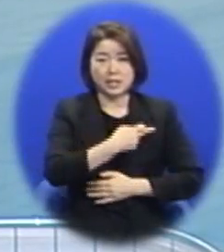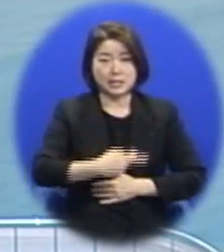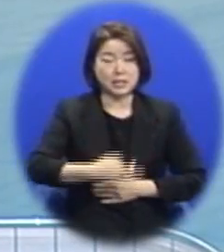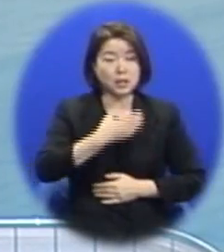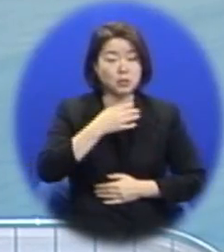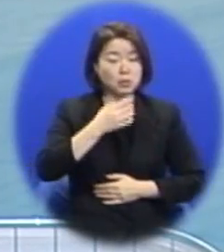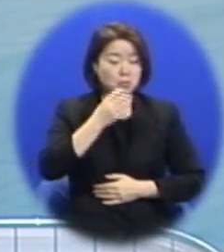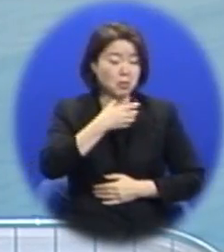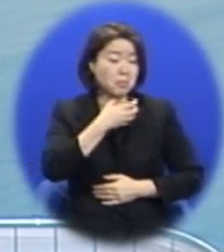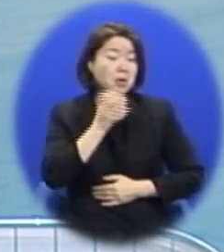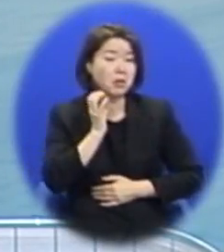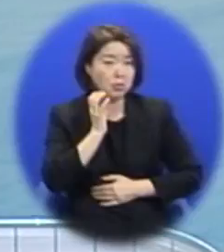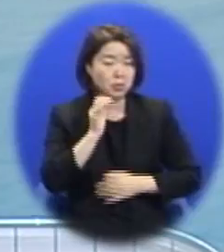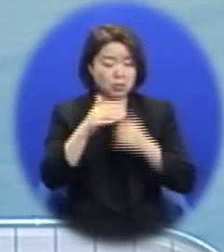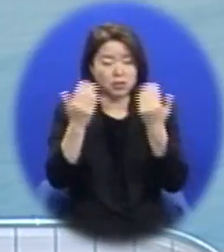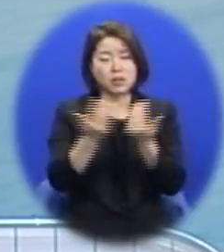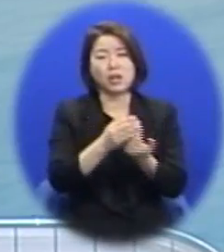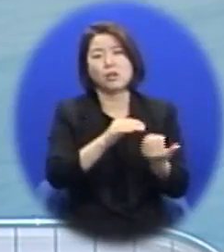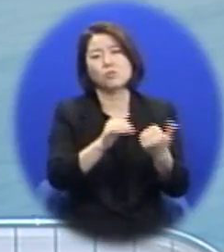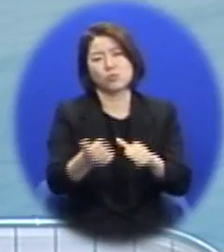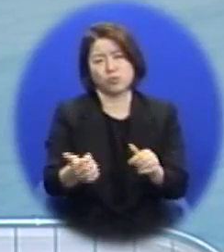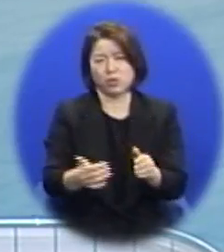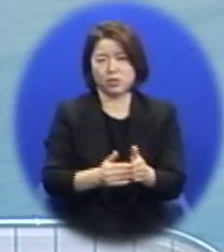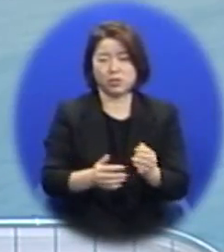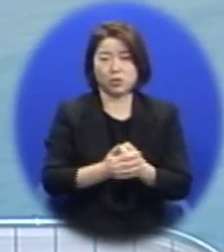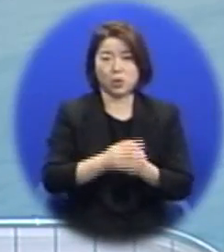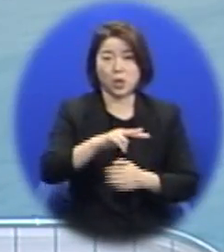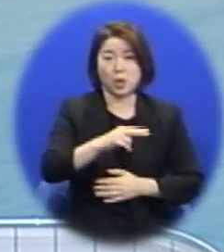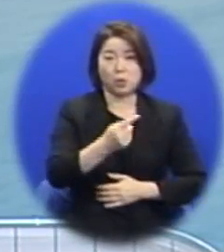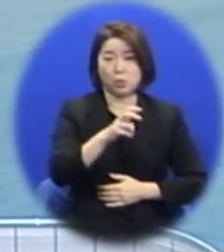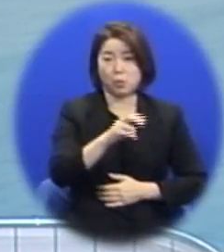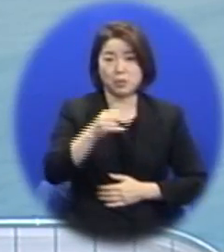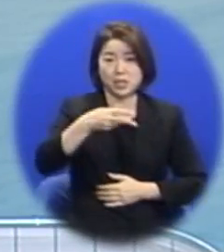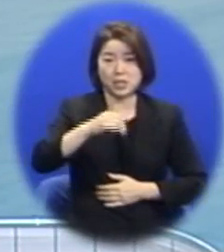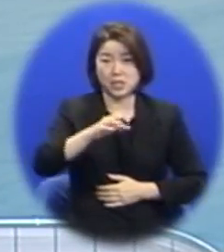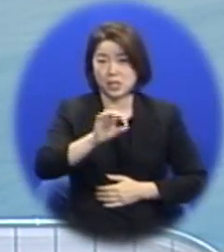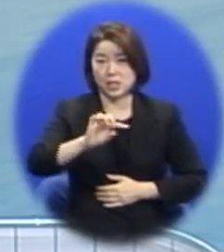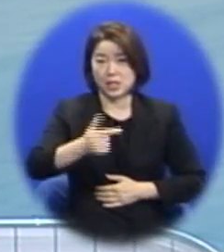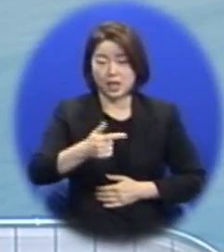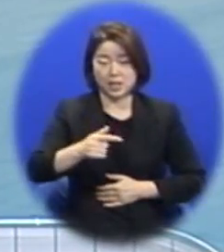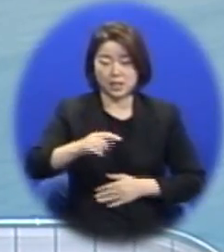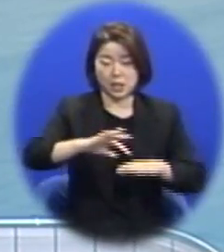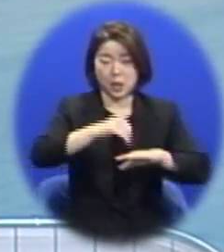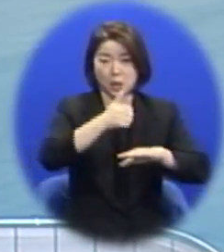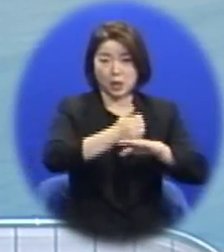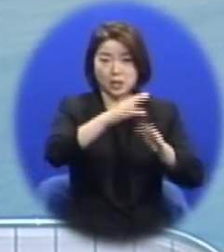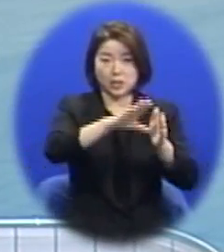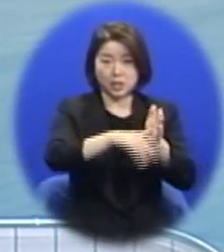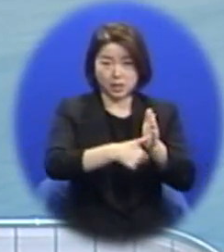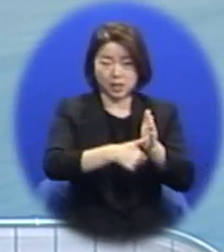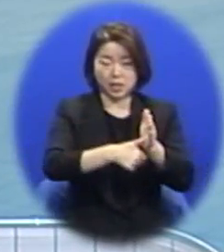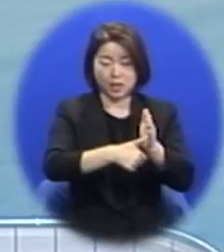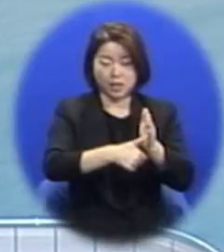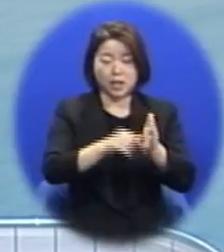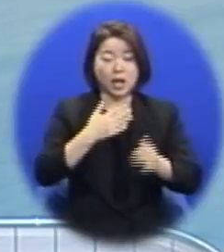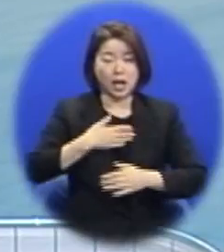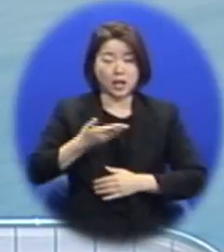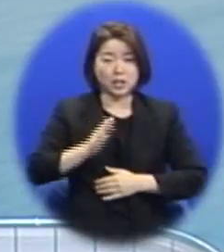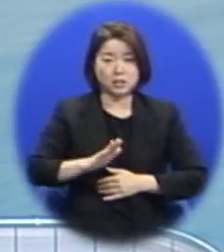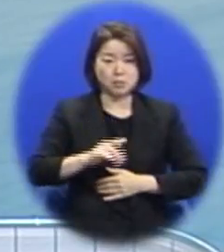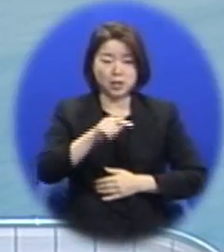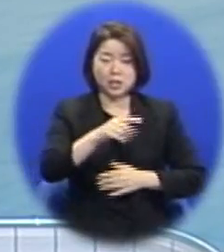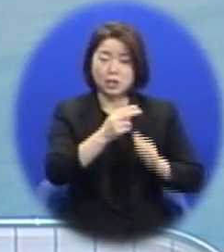베드로가 순교했습니다. 도미시안 황제 때라고 해석되는 이 요한계시록 기록될